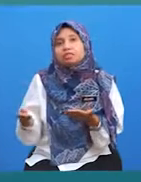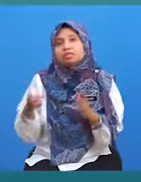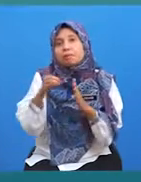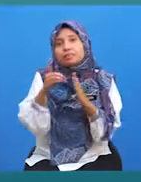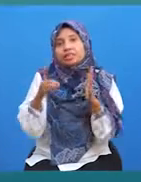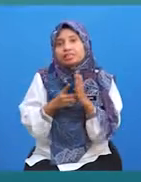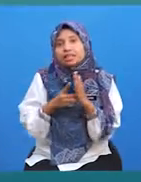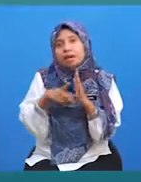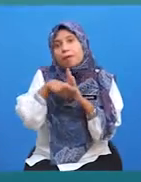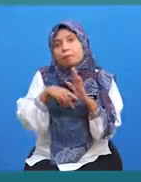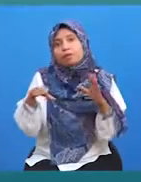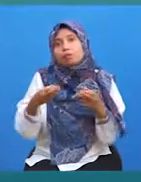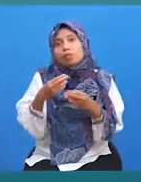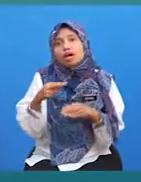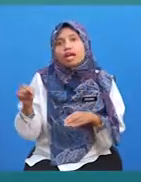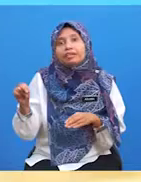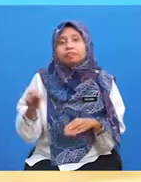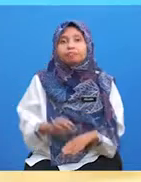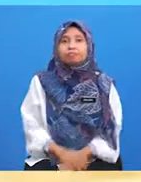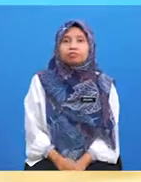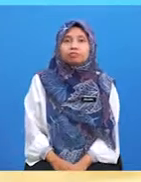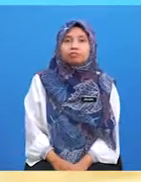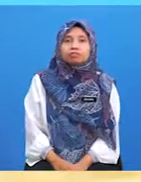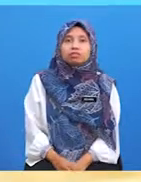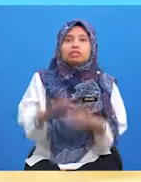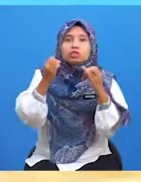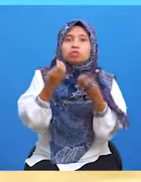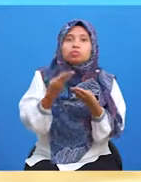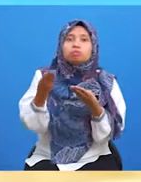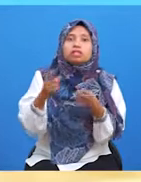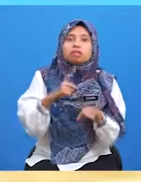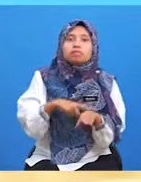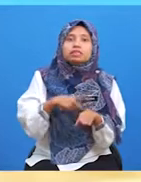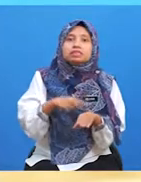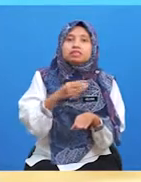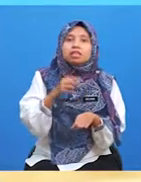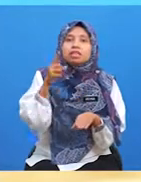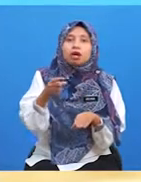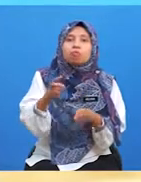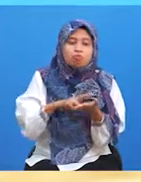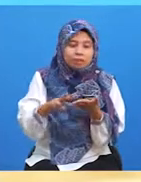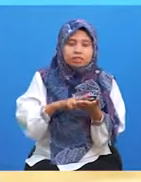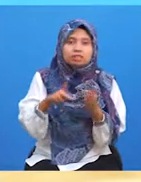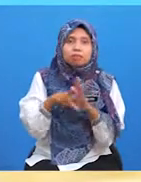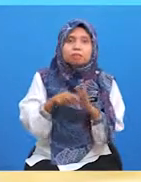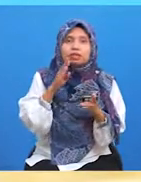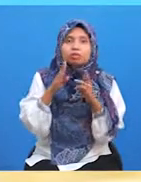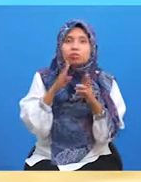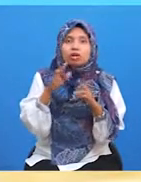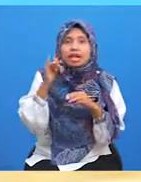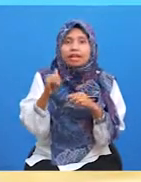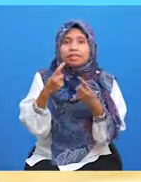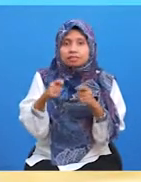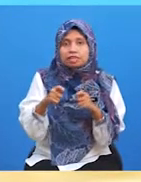berdasarkan perbualan. Cikgu beri masa dan kamu baca perbualan yang telah pun